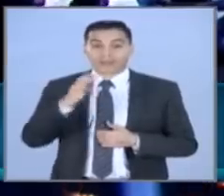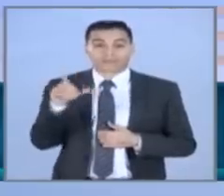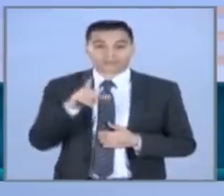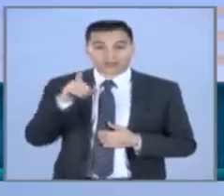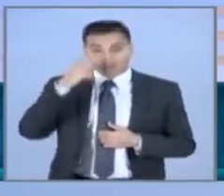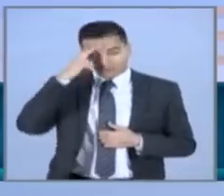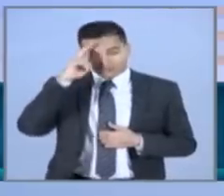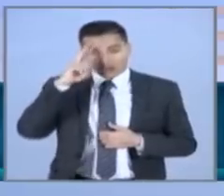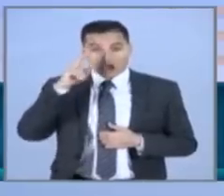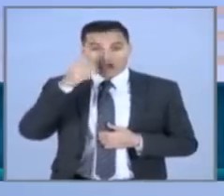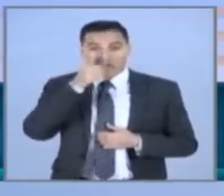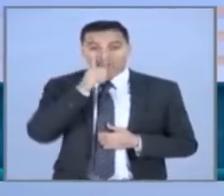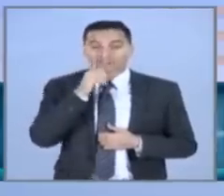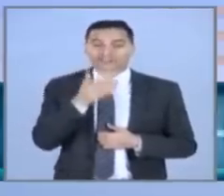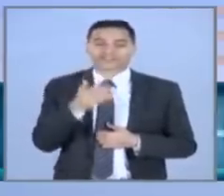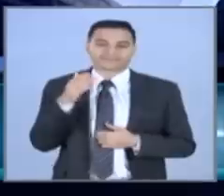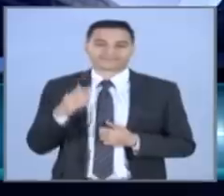الصحيحة الصين.